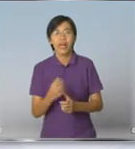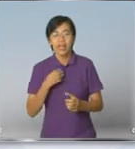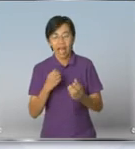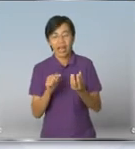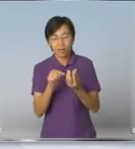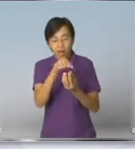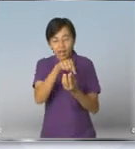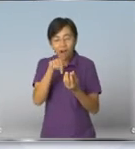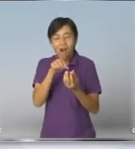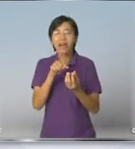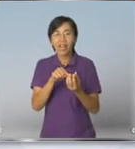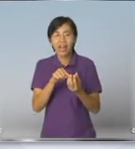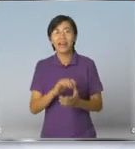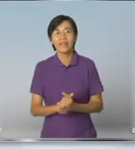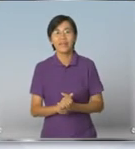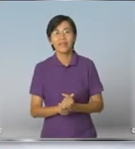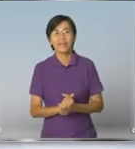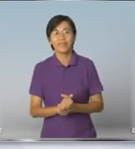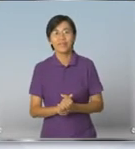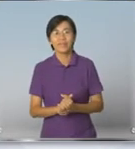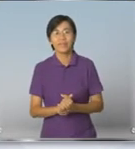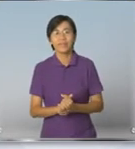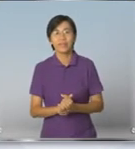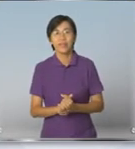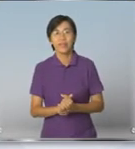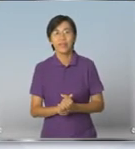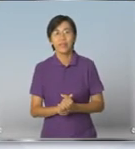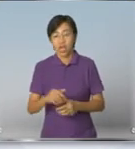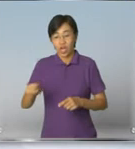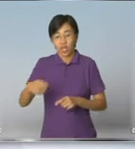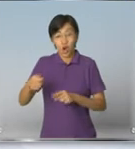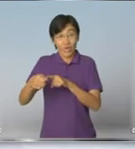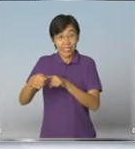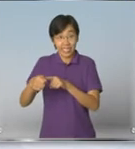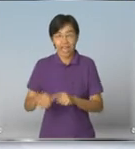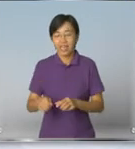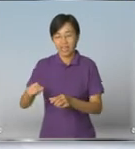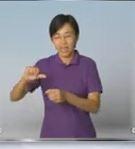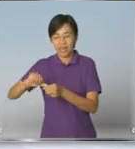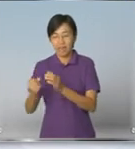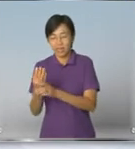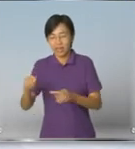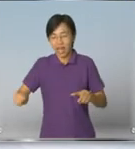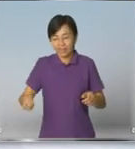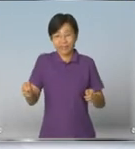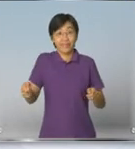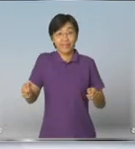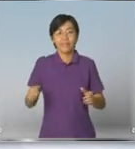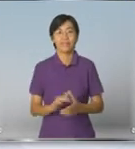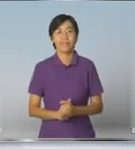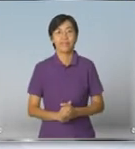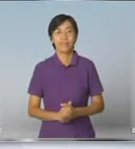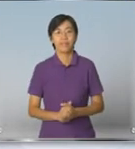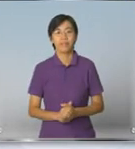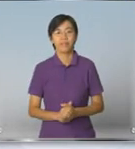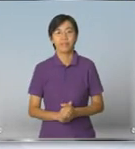แล้ว อันนี้ค่ะตอนนี้ทำอะไรต่อ ก็เดี๋ยวจะใช้ช้อนค่ะตักแต่ว่าช้อนก็ชุบน้ำมันสักนิดนึง ผมสังเกตว่าเ